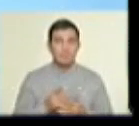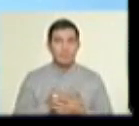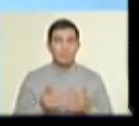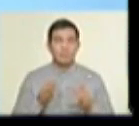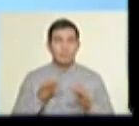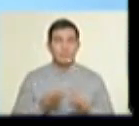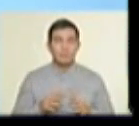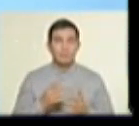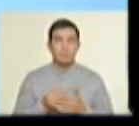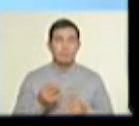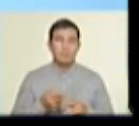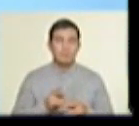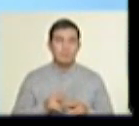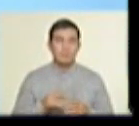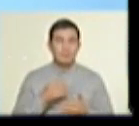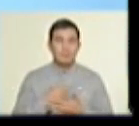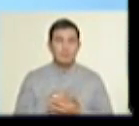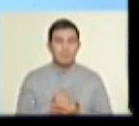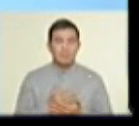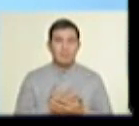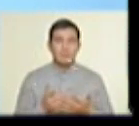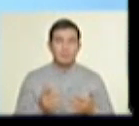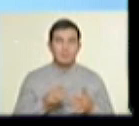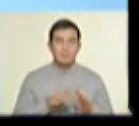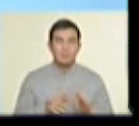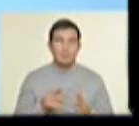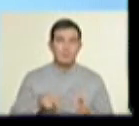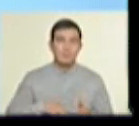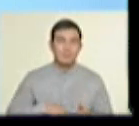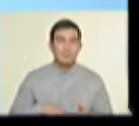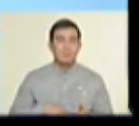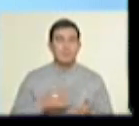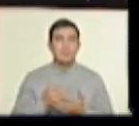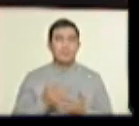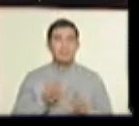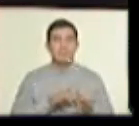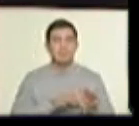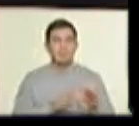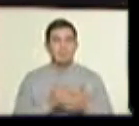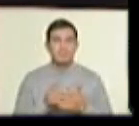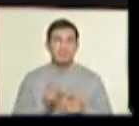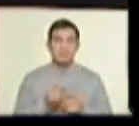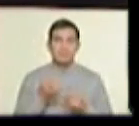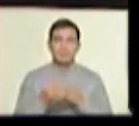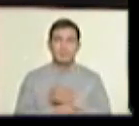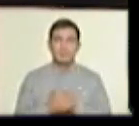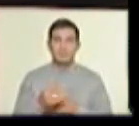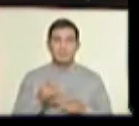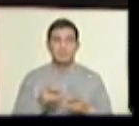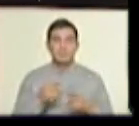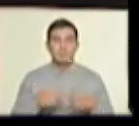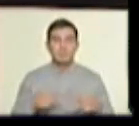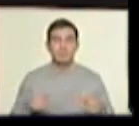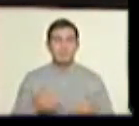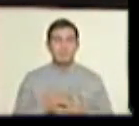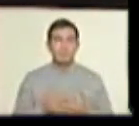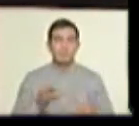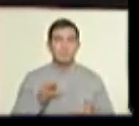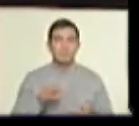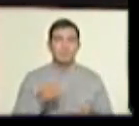o'rin bosar kabi so'zlar. Bu so'zlarimizning barchasi turdosh otlar hisoblanadi.